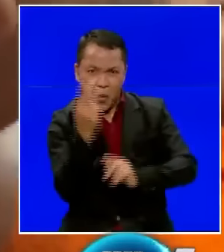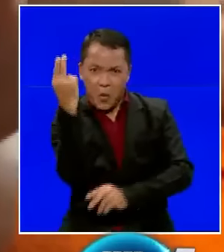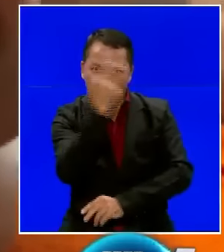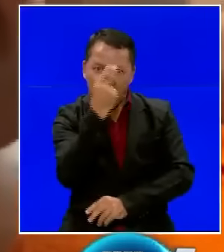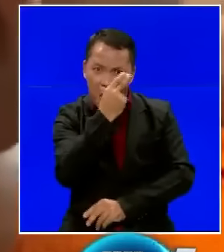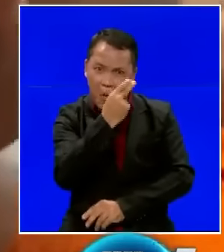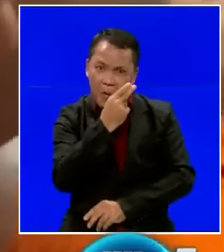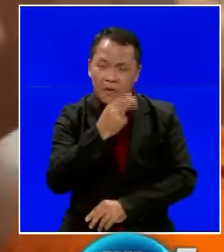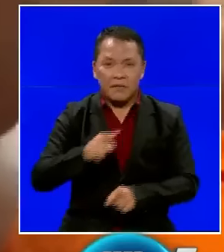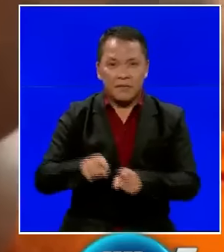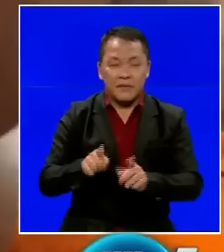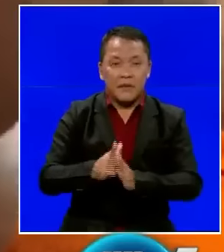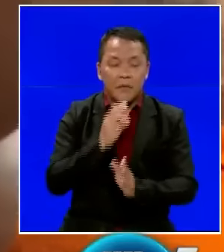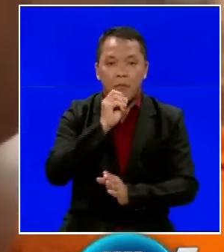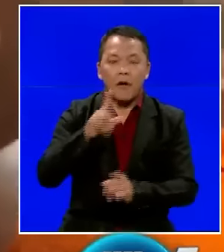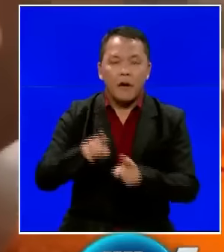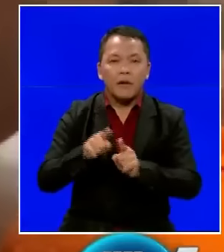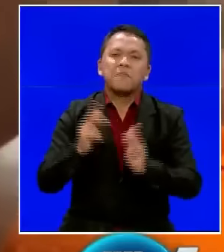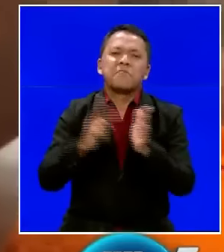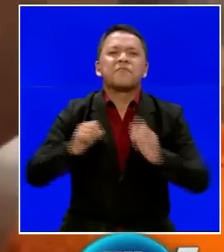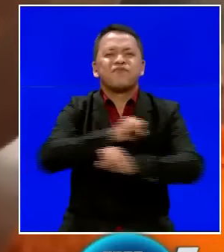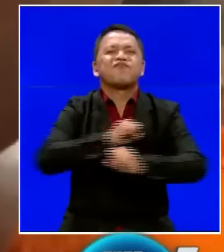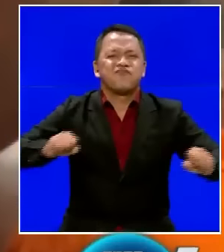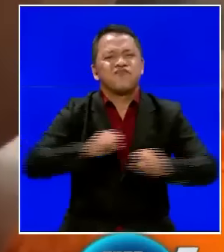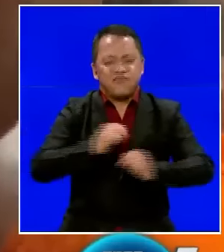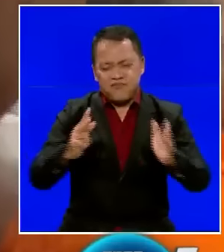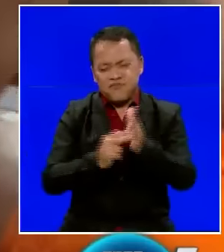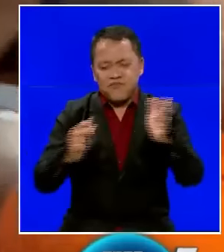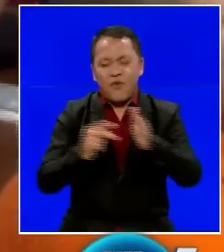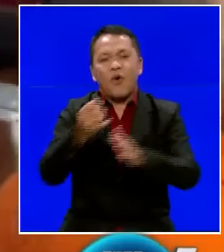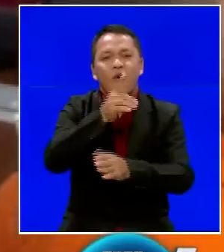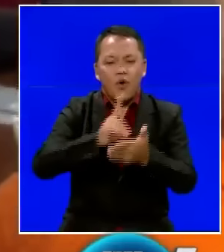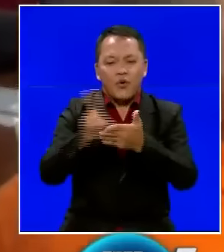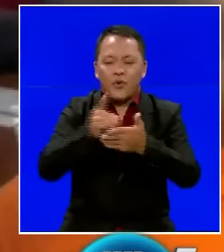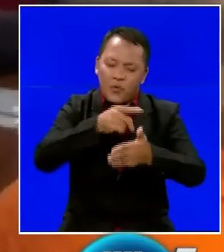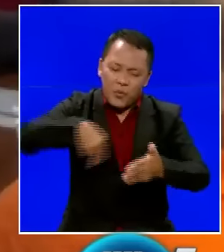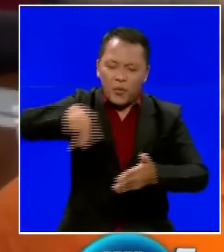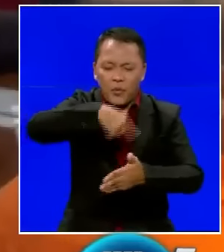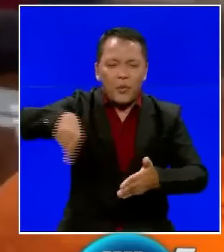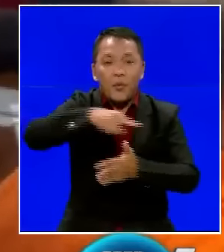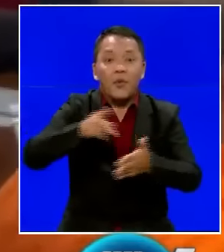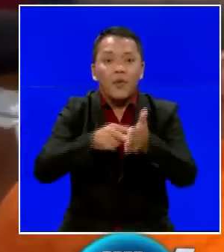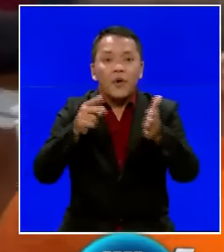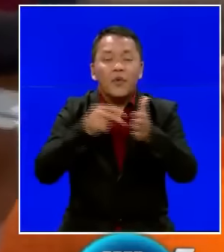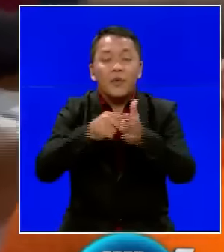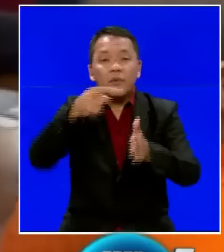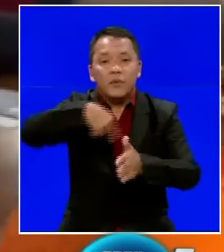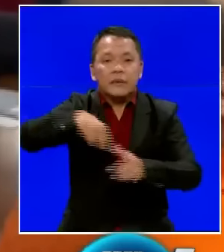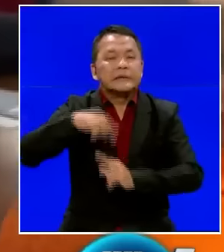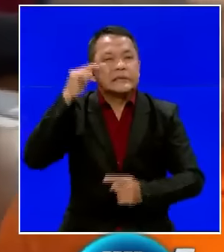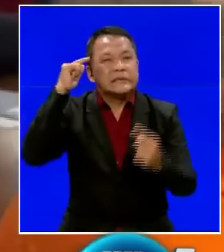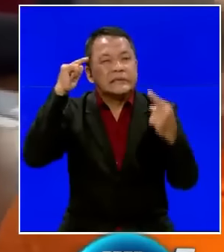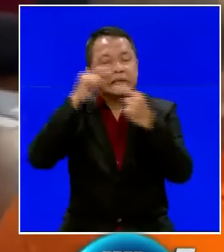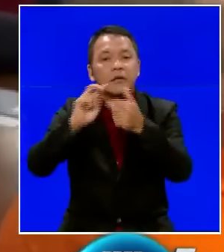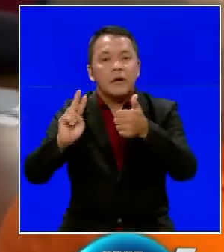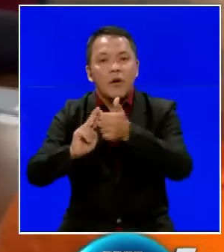าขึ้นทุกวันเสียแป้งบอกอ๋อเขาวิ่งออกกำลังกายวิ่งอยู่ในคอนโดนี่แหละเนี่ยนะครับบอกวิ่งไปแล้วคิดถึงรองสม